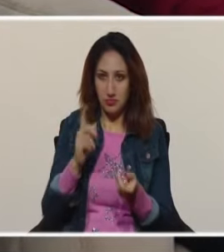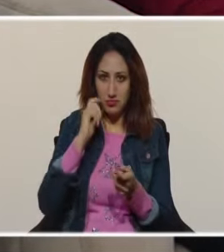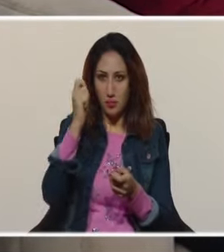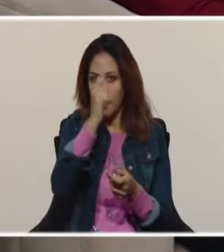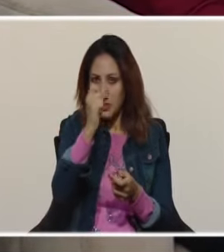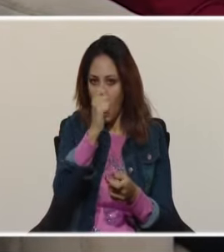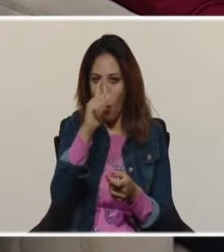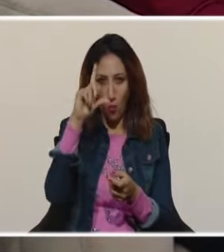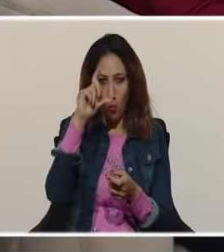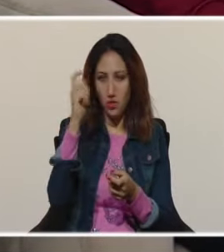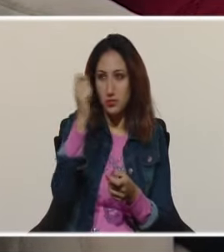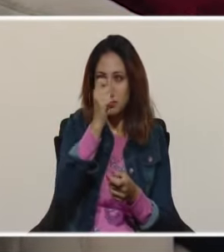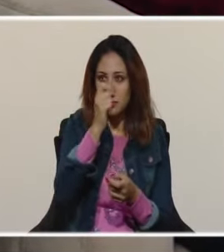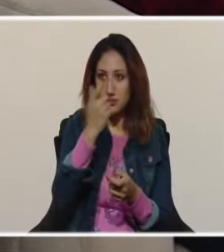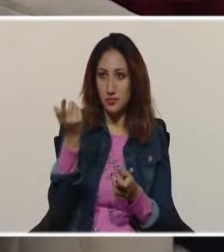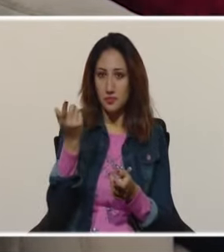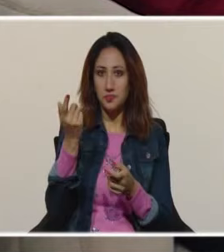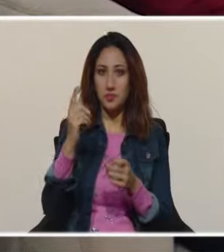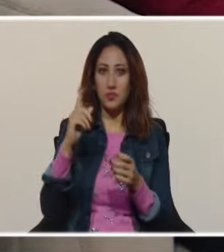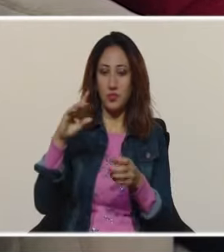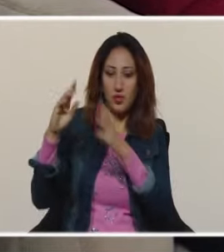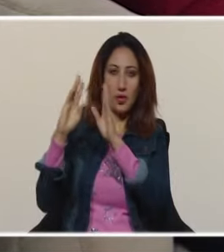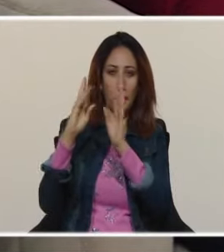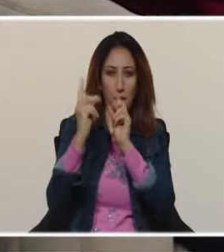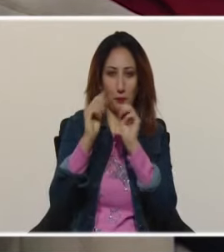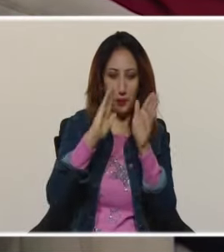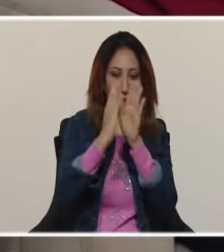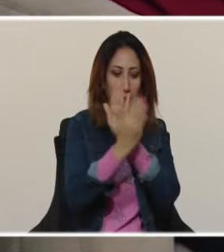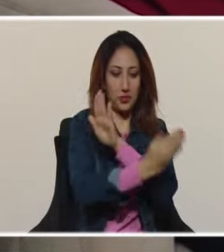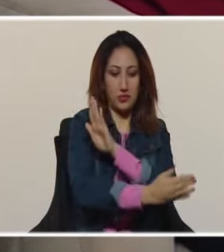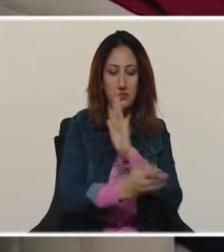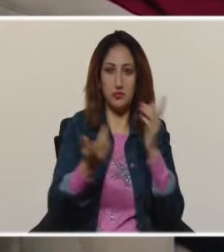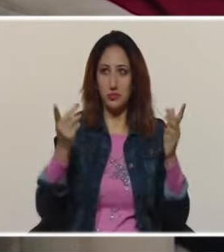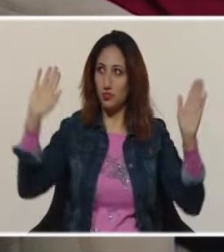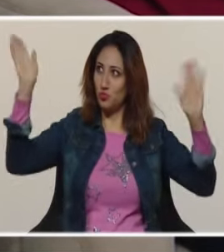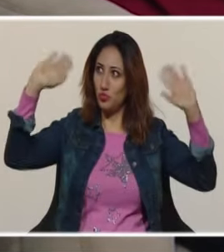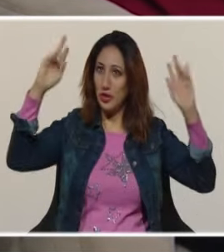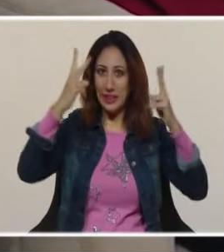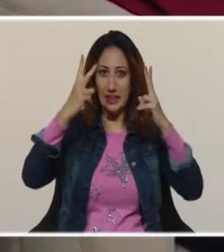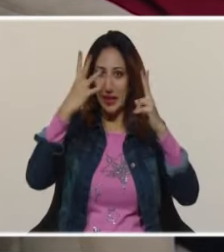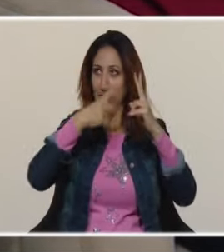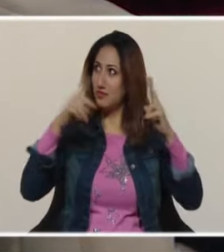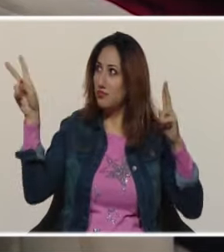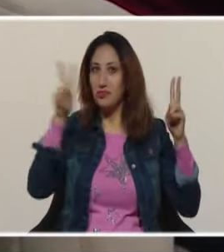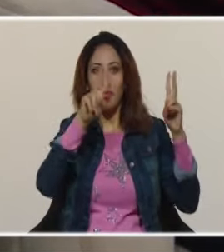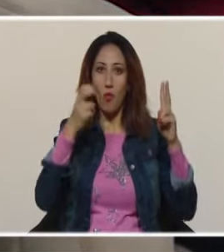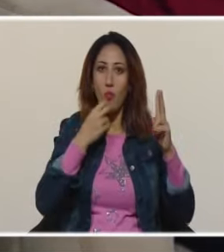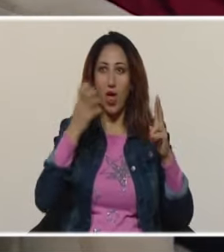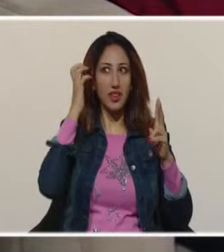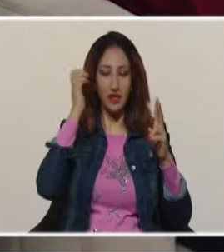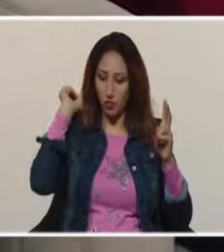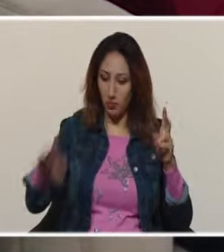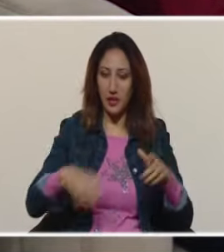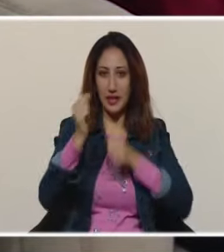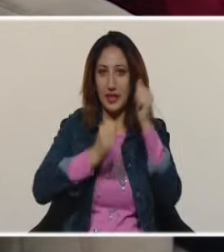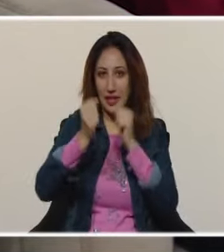برده بيصور شهاب، فنفس الموقف حصل. قام ظهر اخويا بقى التانية. واحنا الاثنين بقى بنشاور له ما تصورنا، بص انا هنا وهو هنا، قام سايب التليفون على الارض وطلع